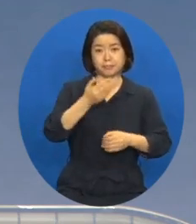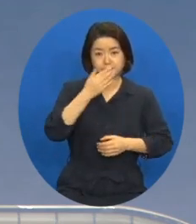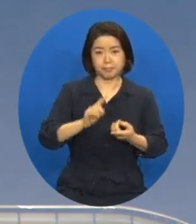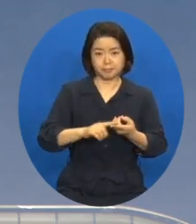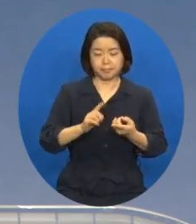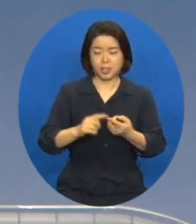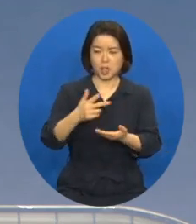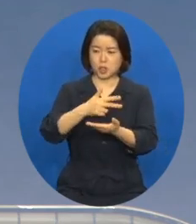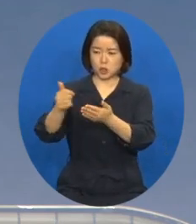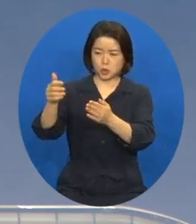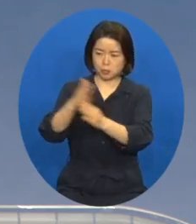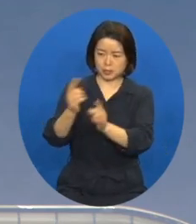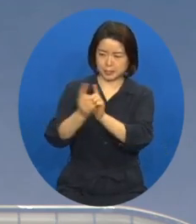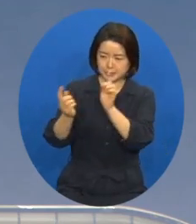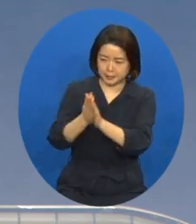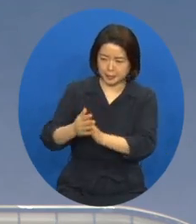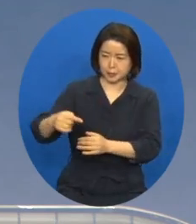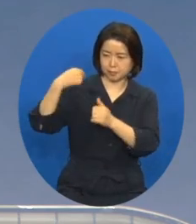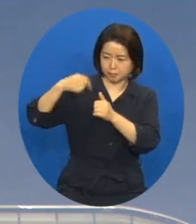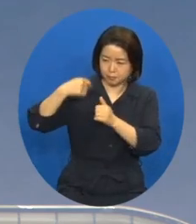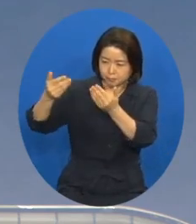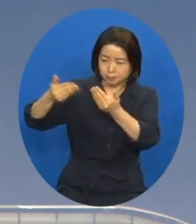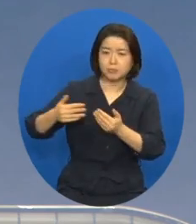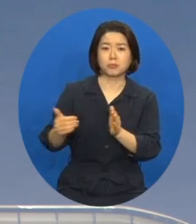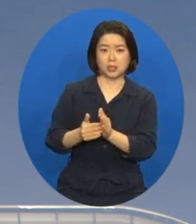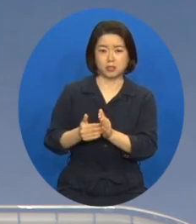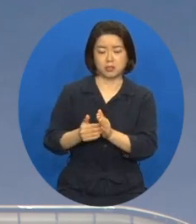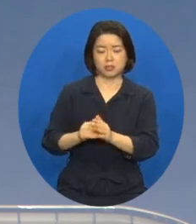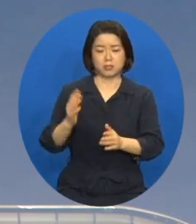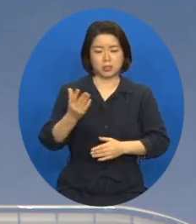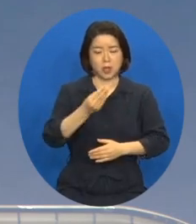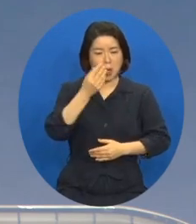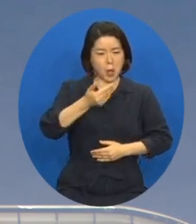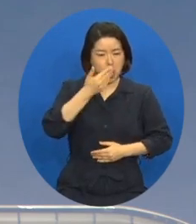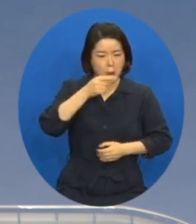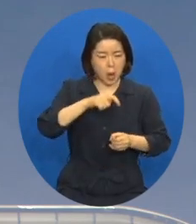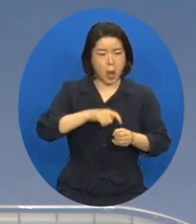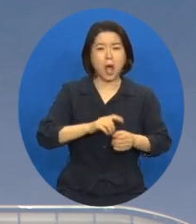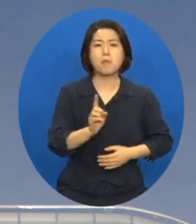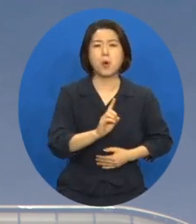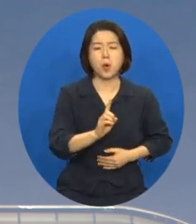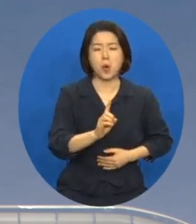주님으로부터 직접 교훈을 받았습니다. 성찬이 도대체 무엇인지.